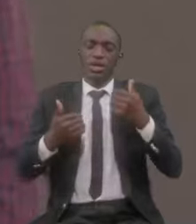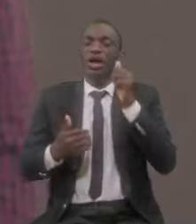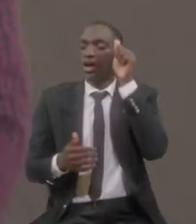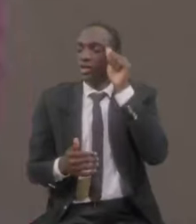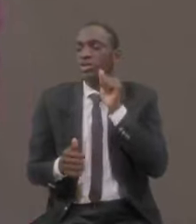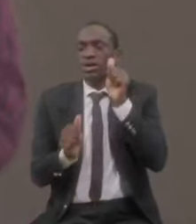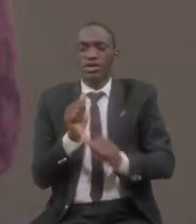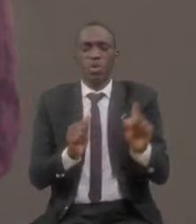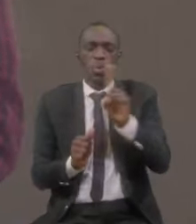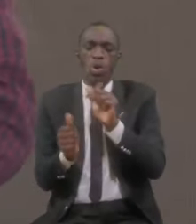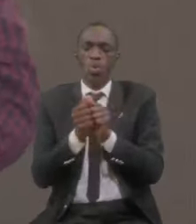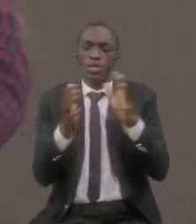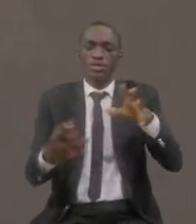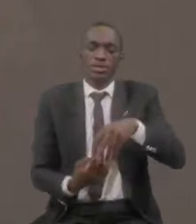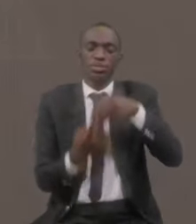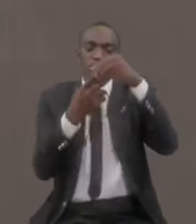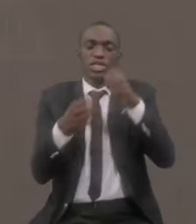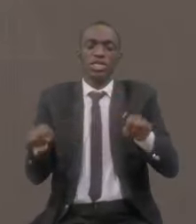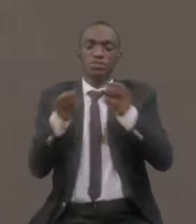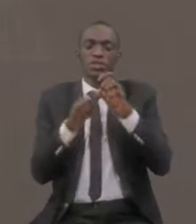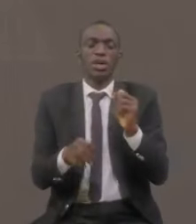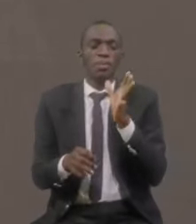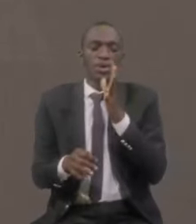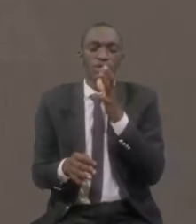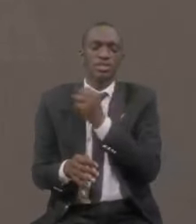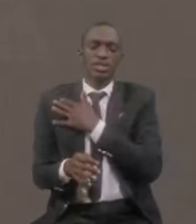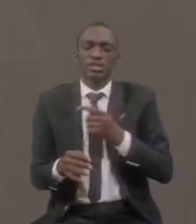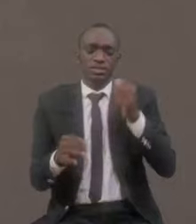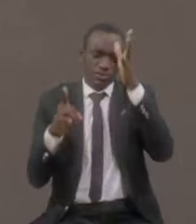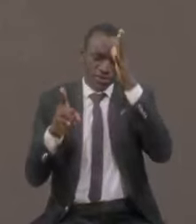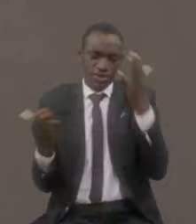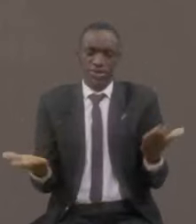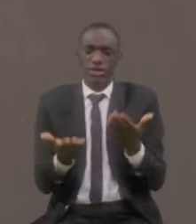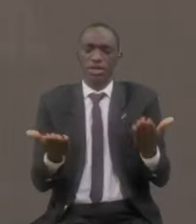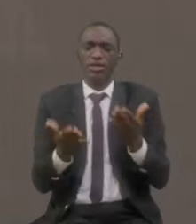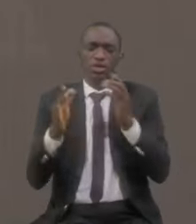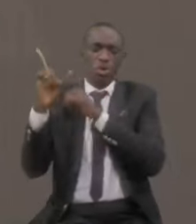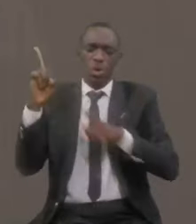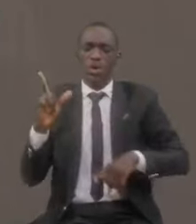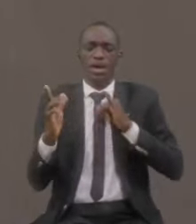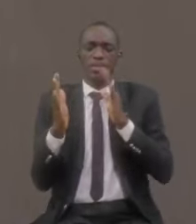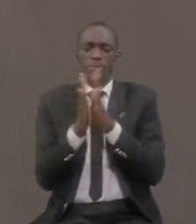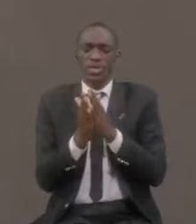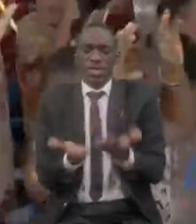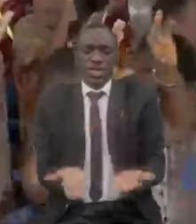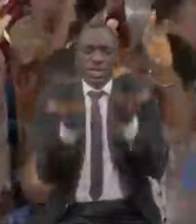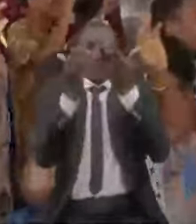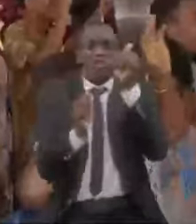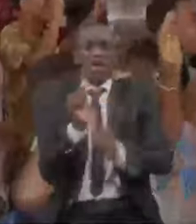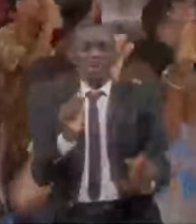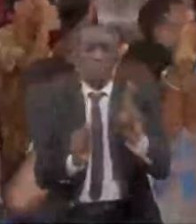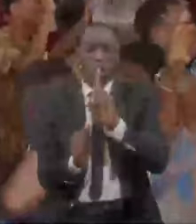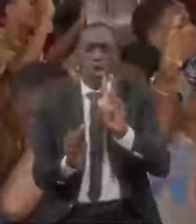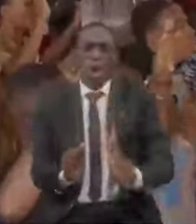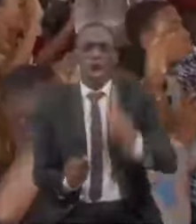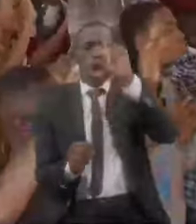même les mères et les pères qui sont ici. Père, je prie, élève chacun au nom de